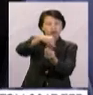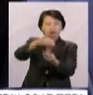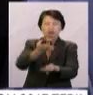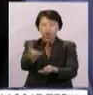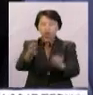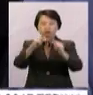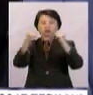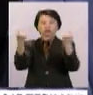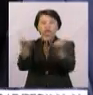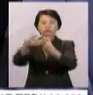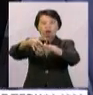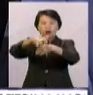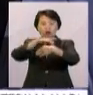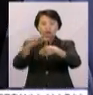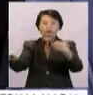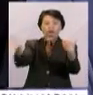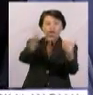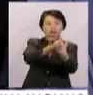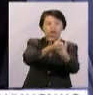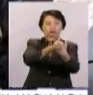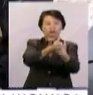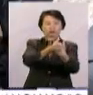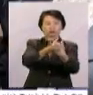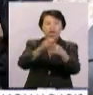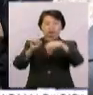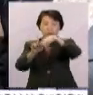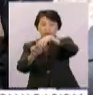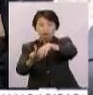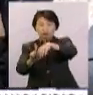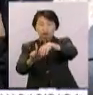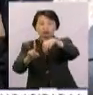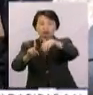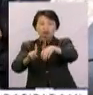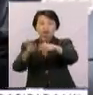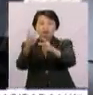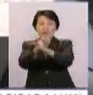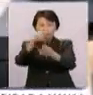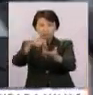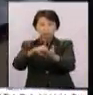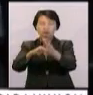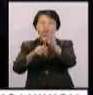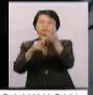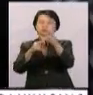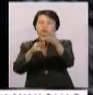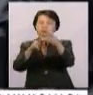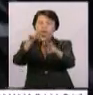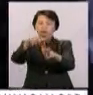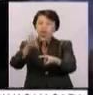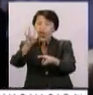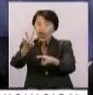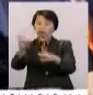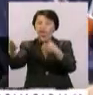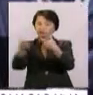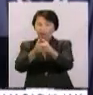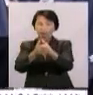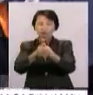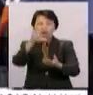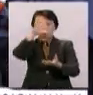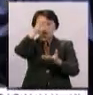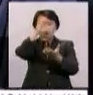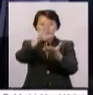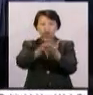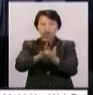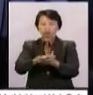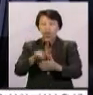antara kumpulan terawal yang tiba di Tanah Suci Madinah bagi musim haji kali ini pada 16 Julai lepas. Suami kepada